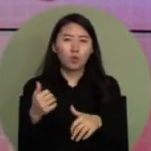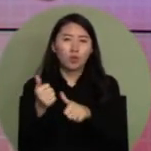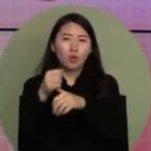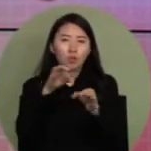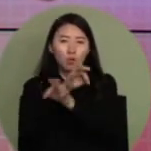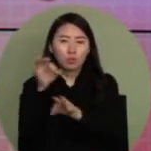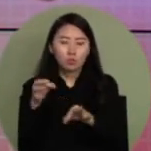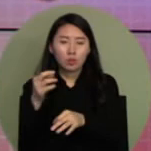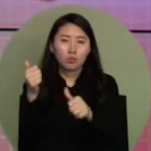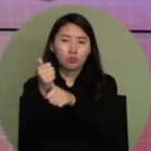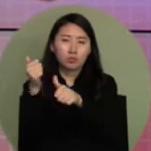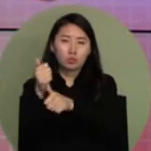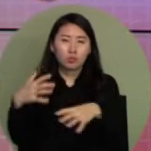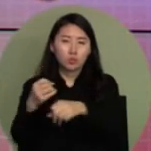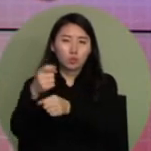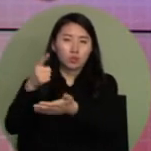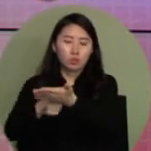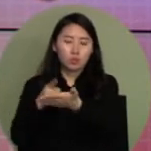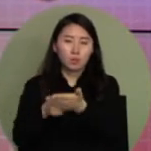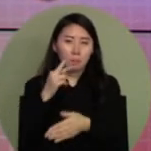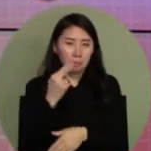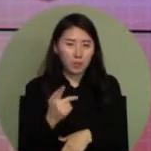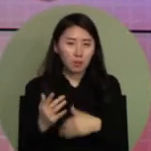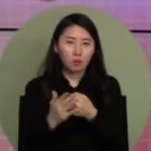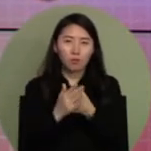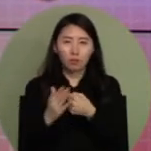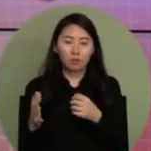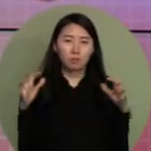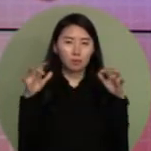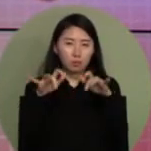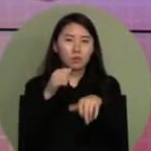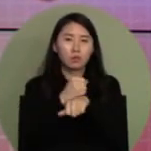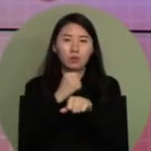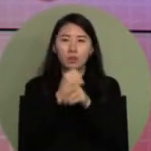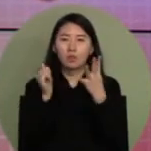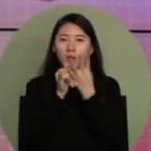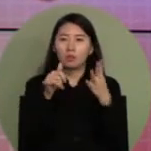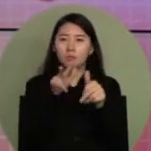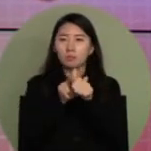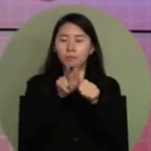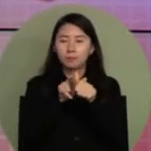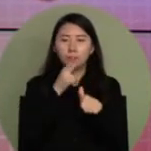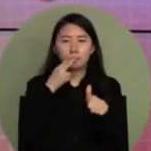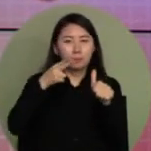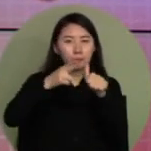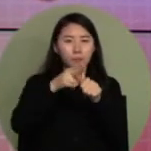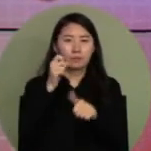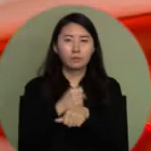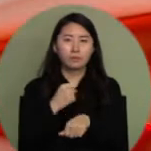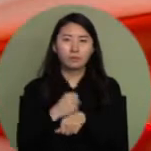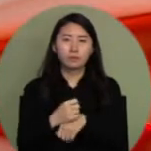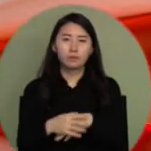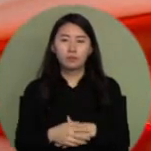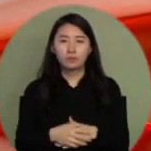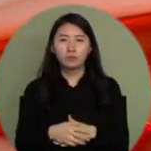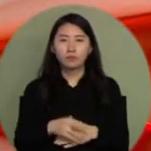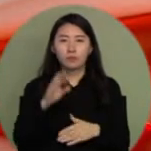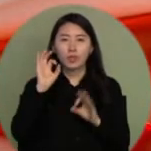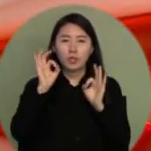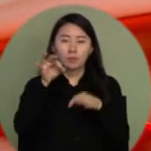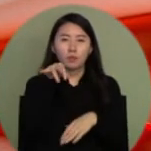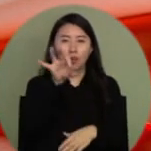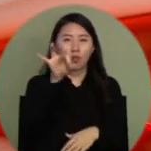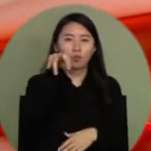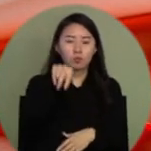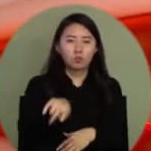로 자리를 비우자 격전지로 떠올랐는데요 새누리당에서는 4명의 예비후보가 출사표를 던졌습니다 김영순